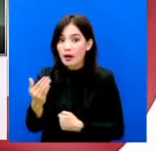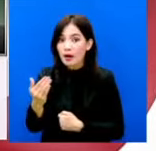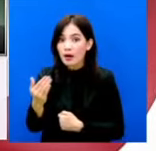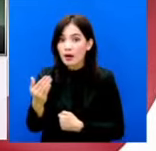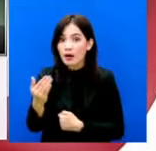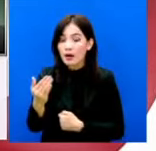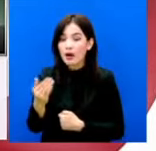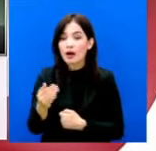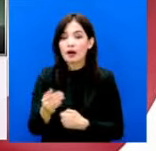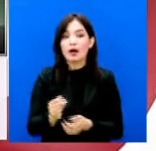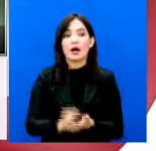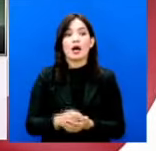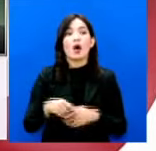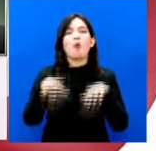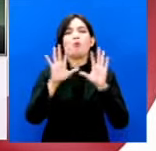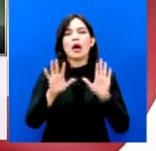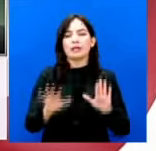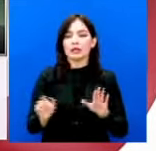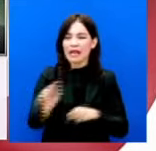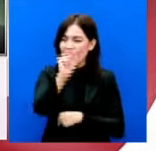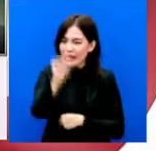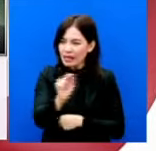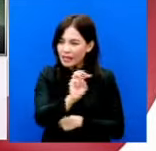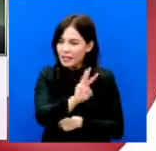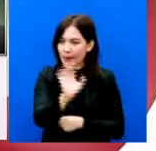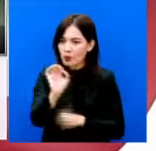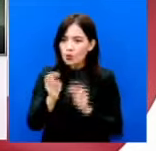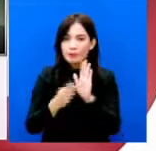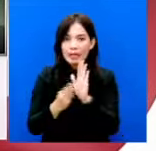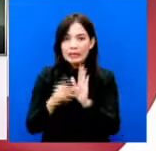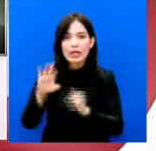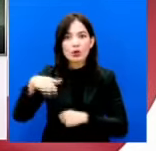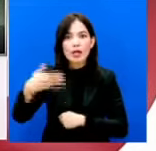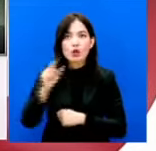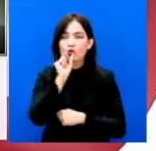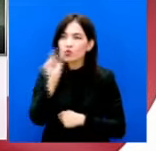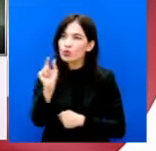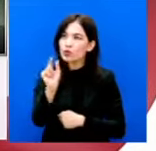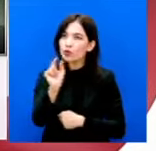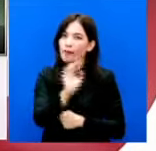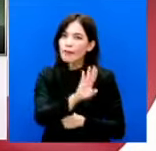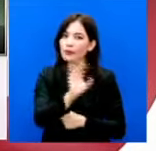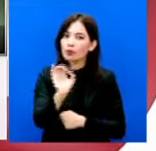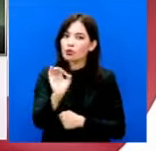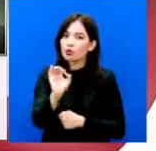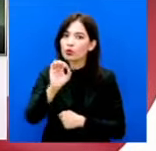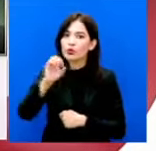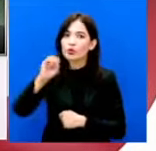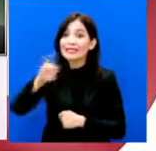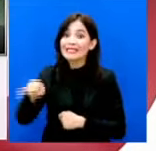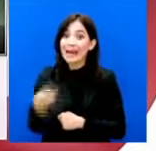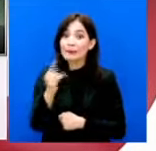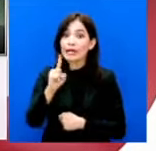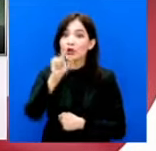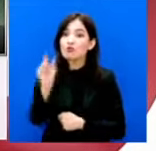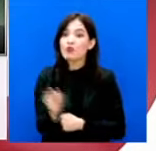itu? Mohon maaf, sewanya saya sudah tanya, tidak sampai 30 miliar satu tahun untuk 40 jam per bulan. Coba bayangkan